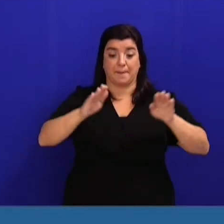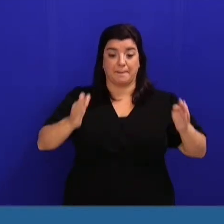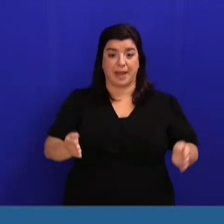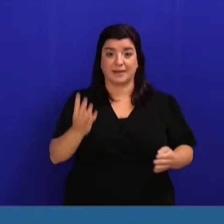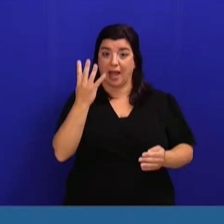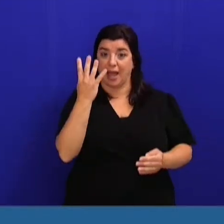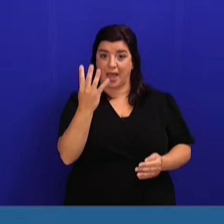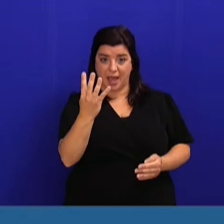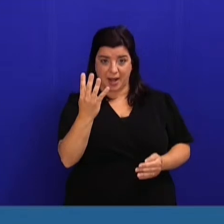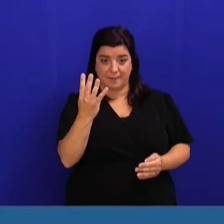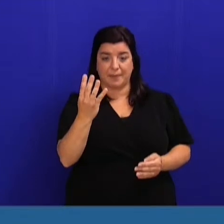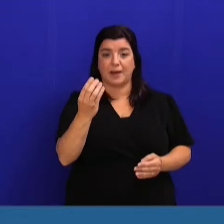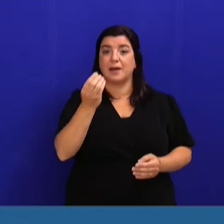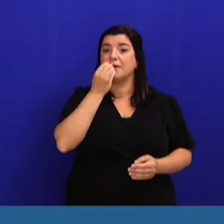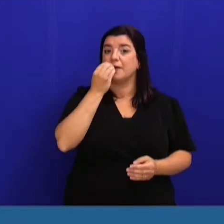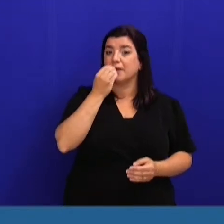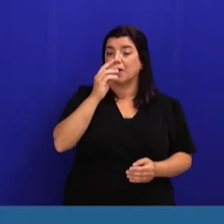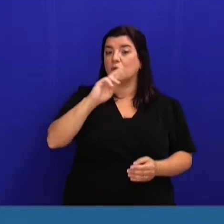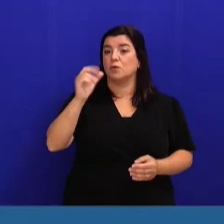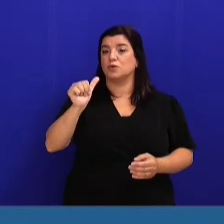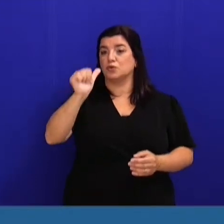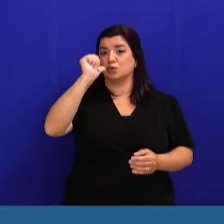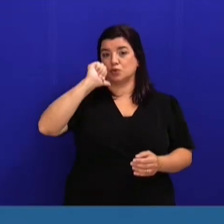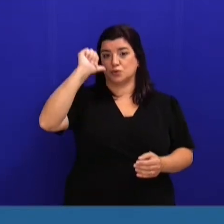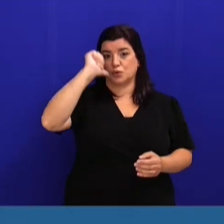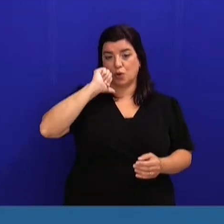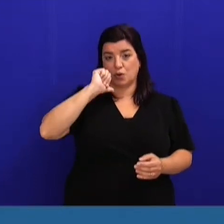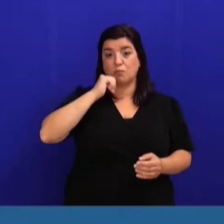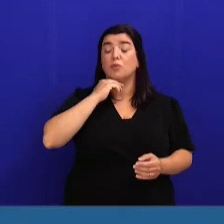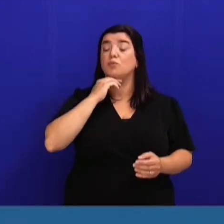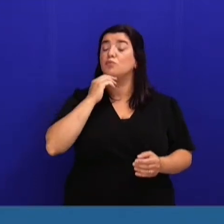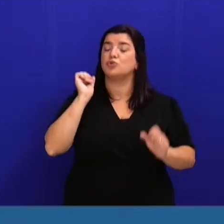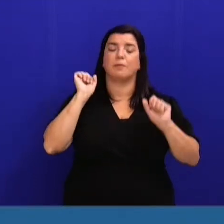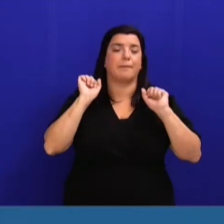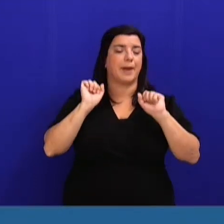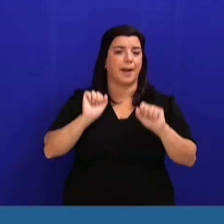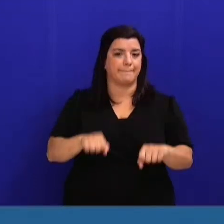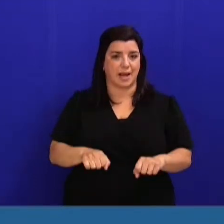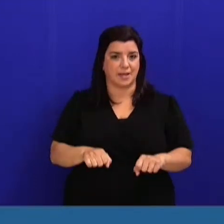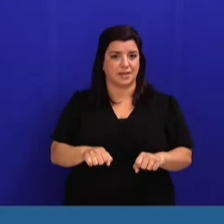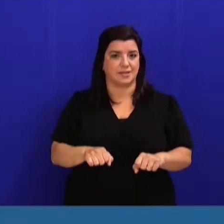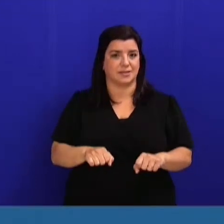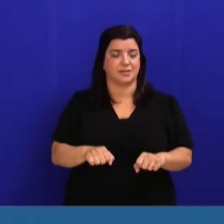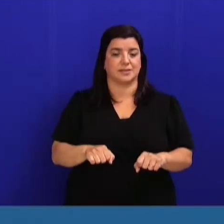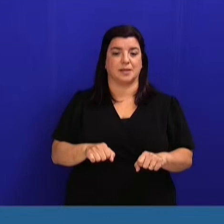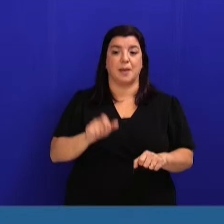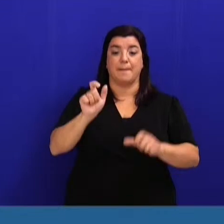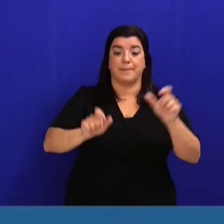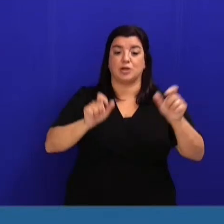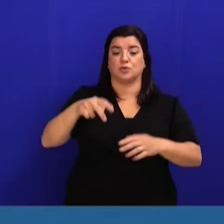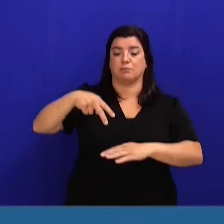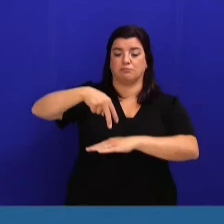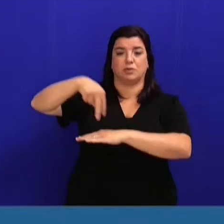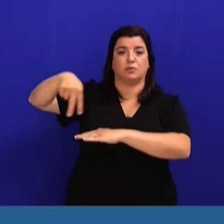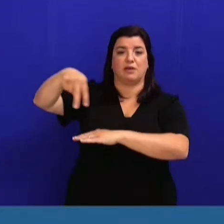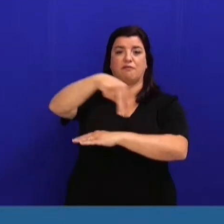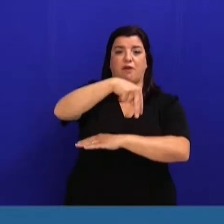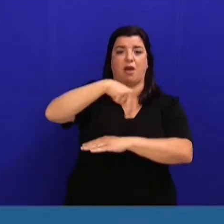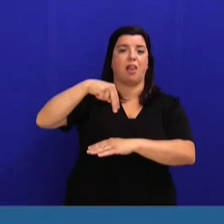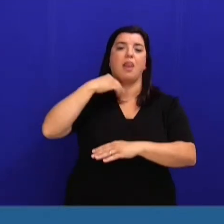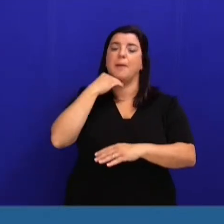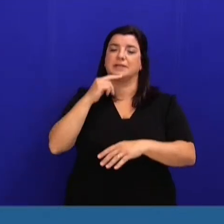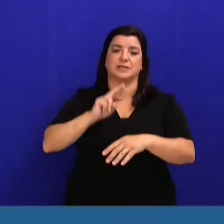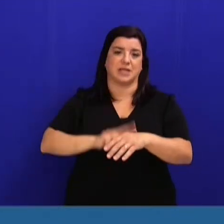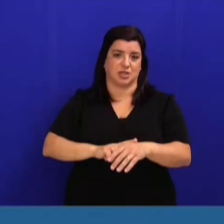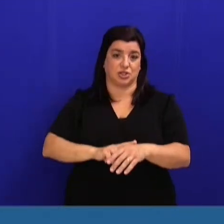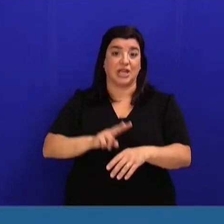bil-qiegħda u l-ikel u x-xorb jiġi servut bil-qiegħda mhuwiex permissibbli li inti jkollok persuni li jkunu bil-wieqfa. U mbagħad